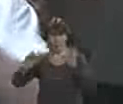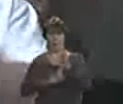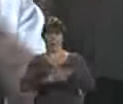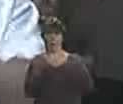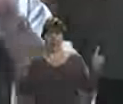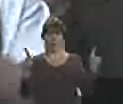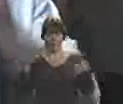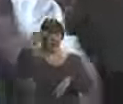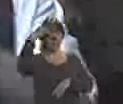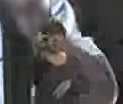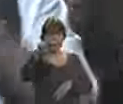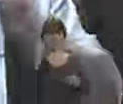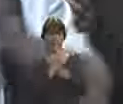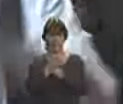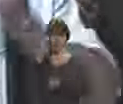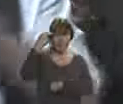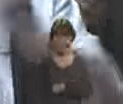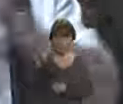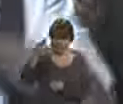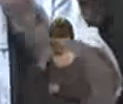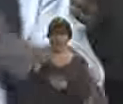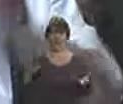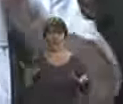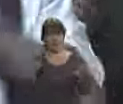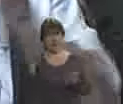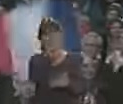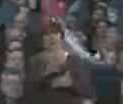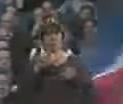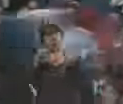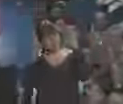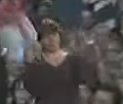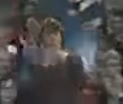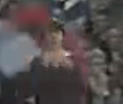prendre, parce que c'est le vôtre et c'est votre travail. Voilà la France qui travaille.